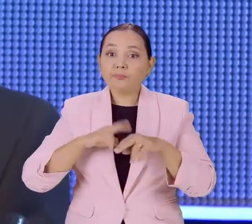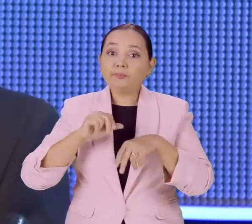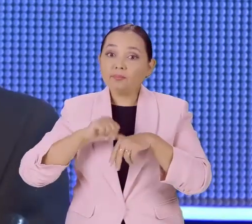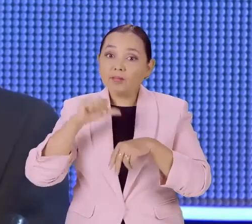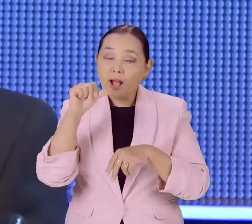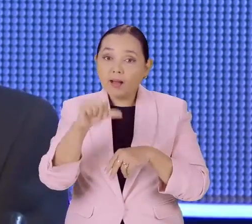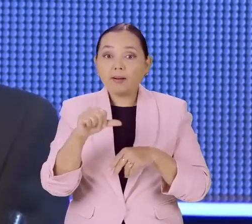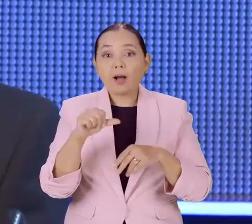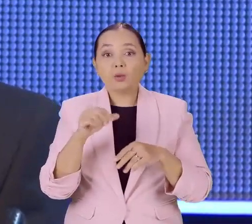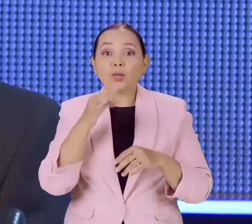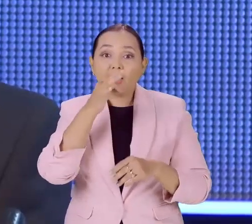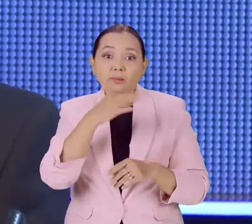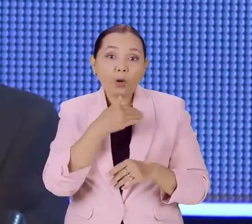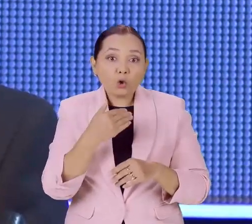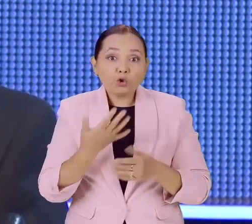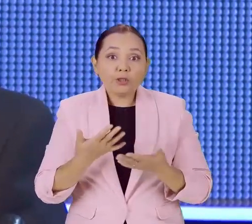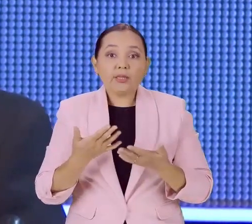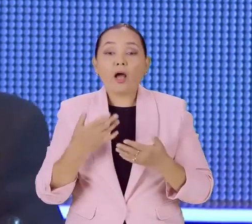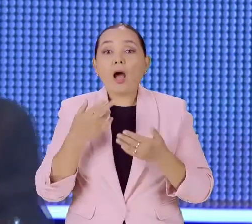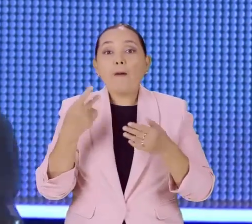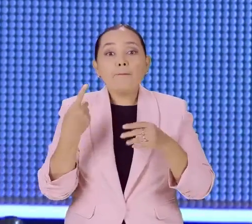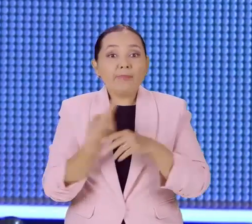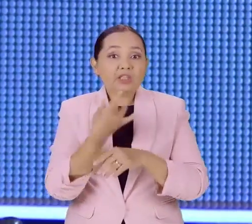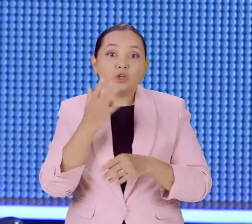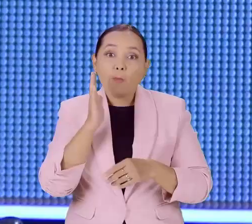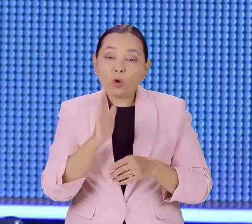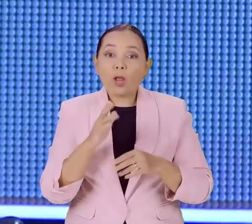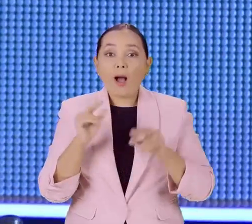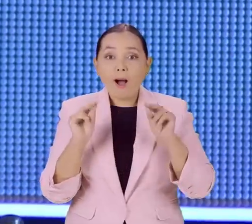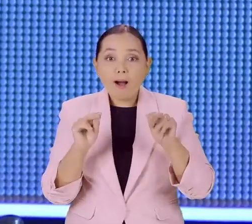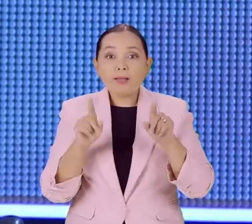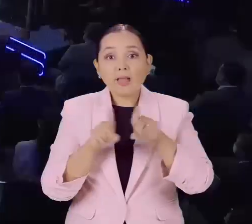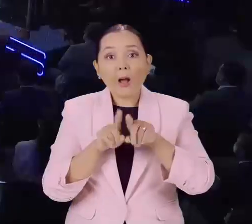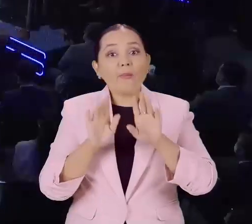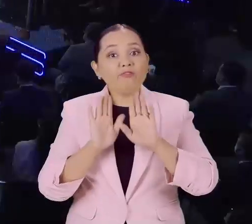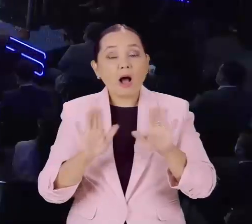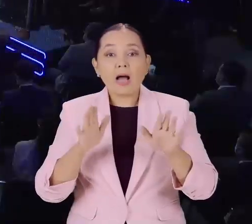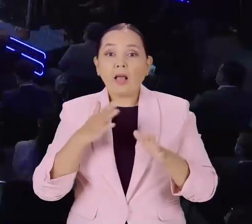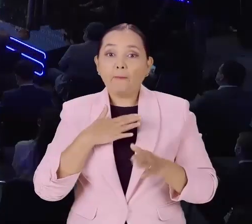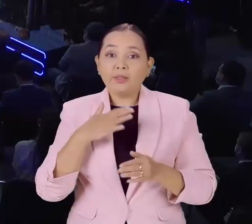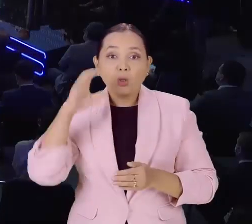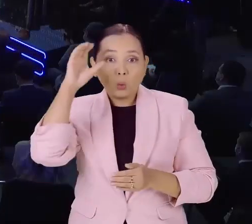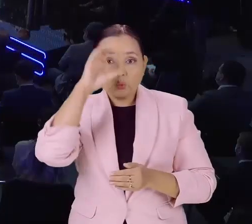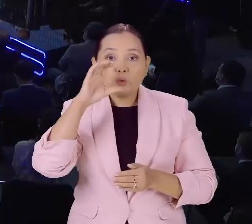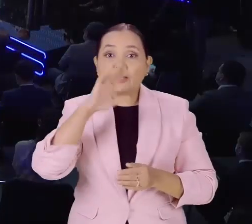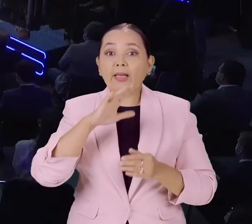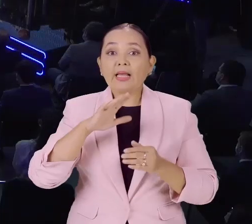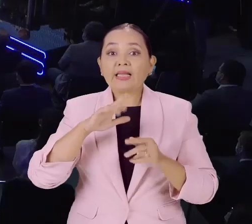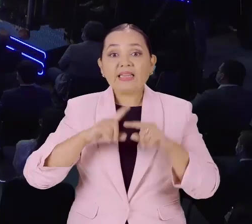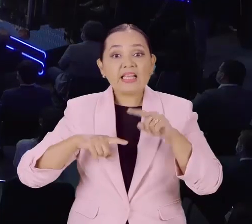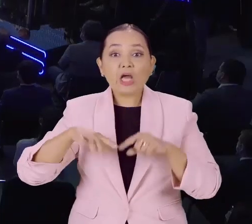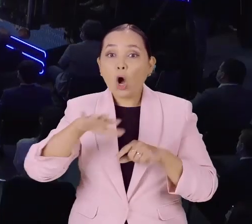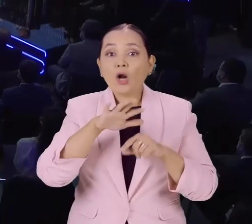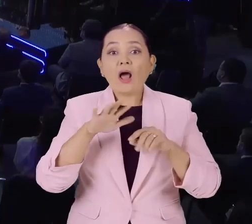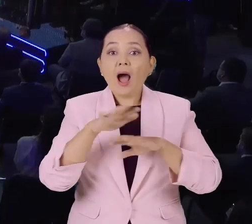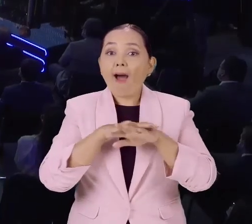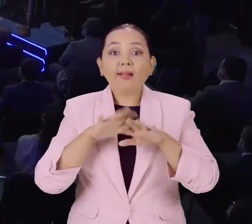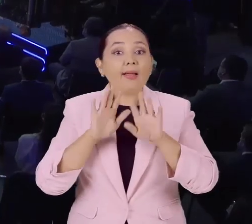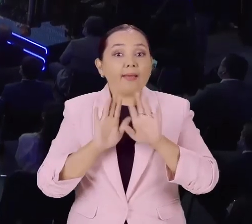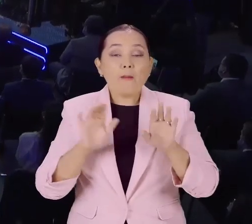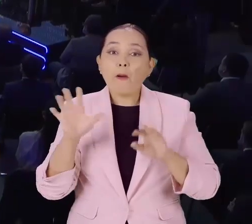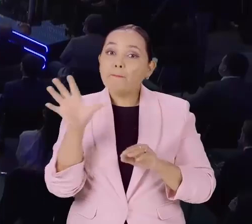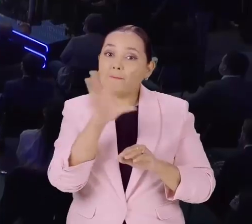alohida aytmoqchi edim. Mana shu birinchi marta bo'lishi haqiqatda faqatgina bizga O'zbekiston diyori xalqiga emas,